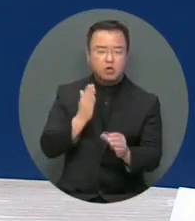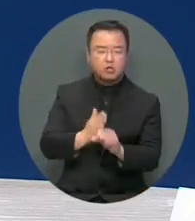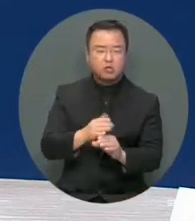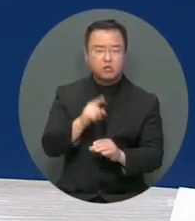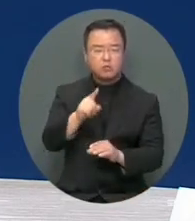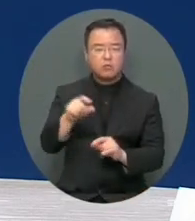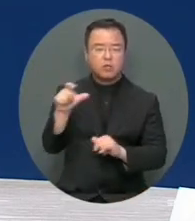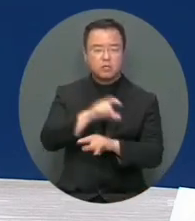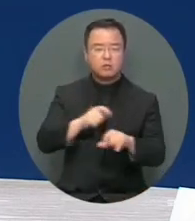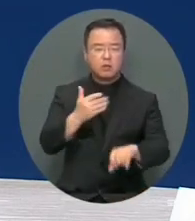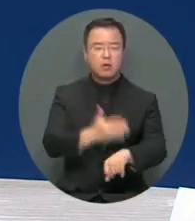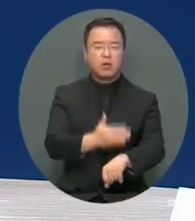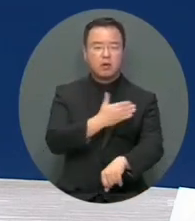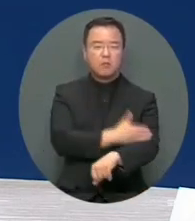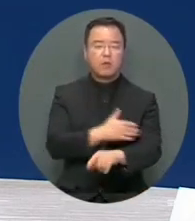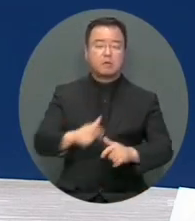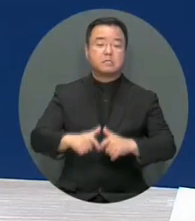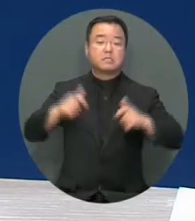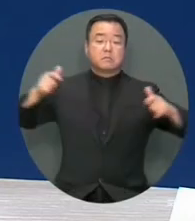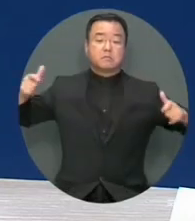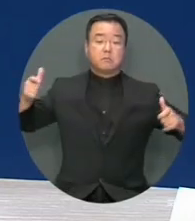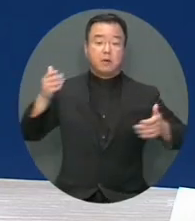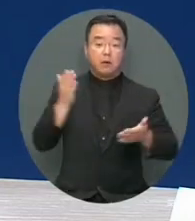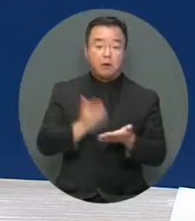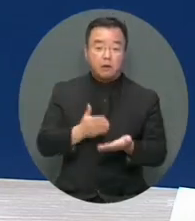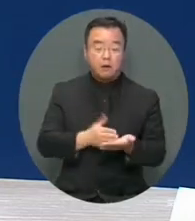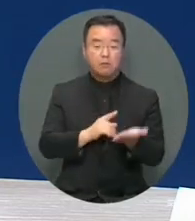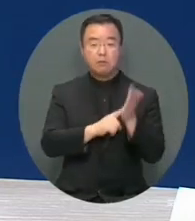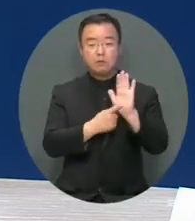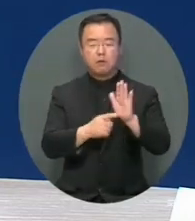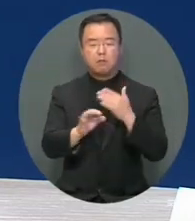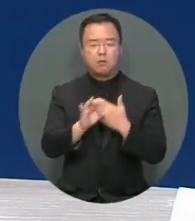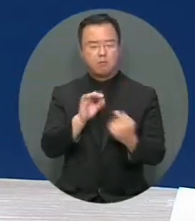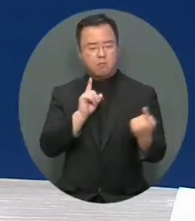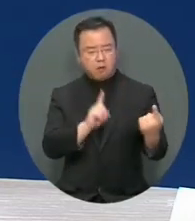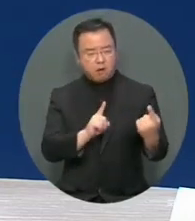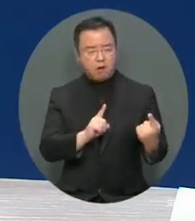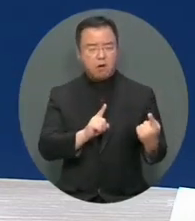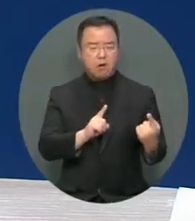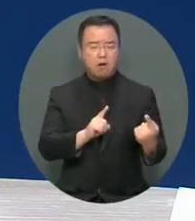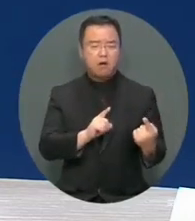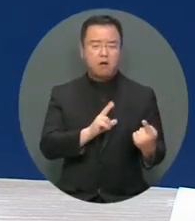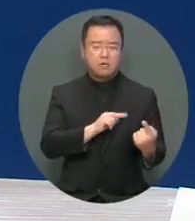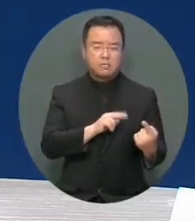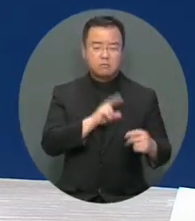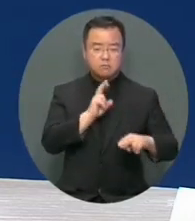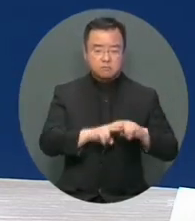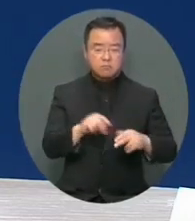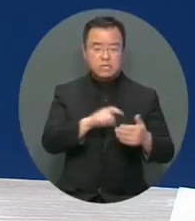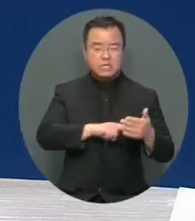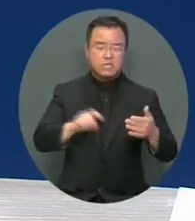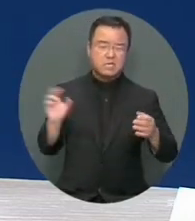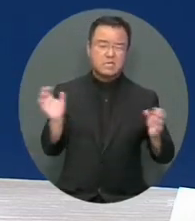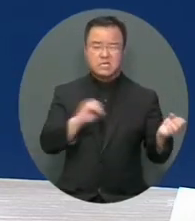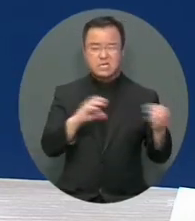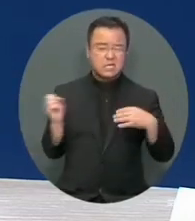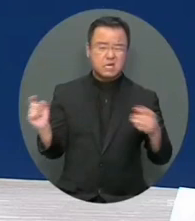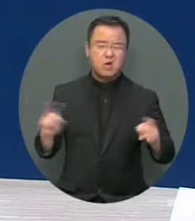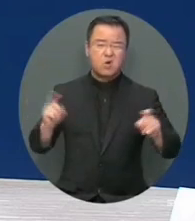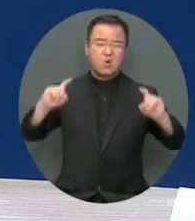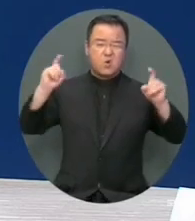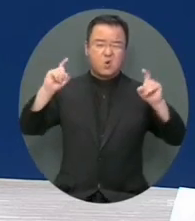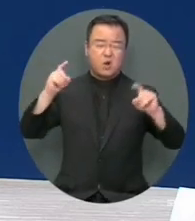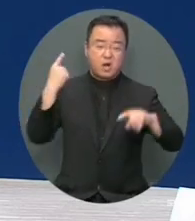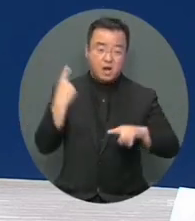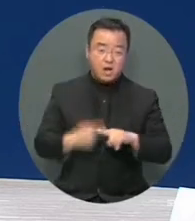증폭 보도를 하면 상대 당의 의총이나 이런 과정에서 극렬한 비난 비판이 이루어지면 그러다가